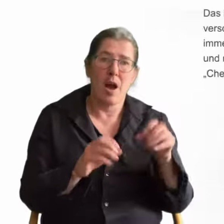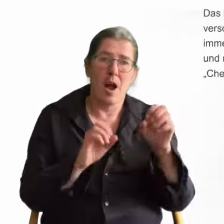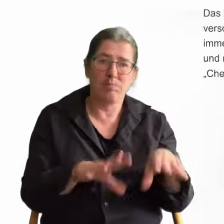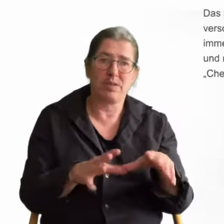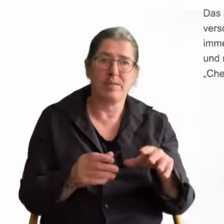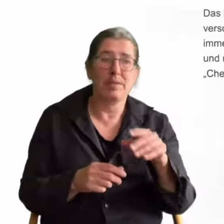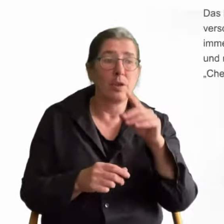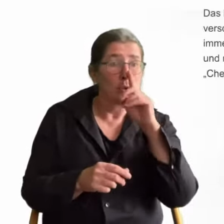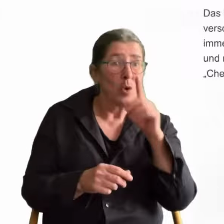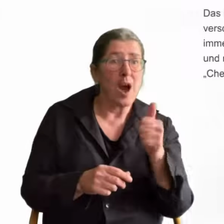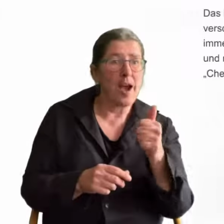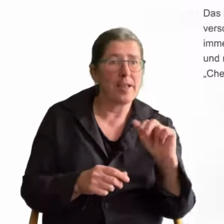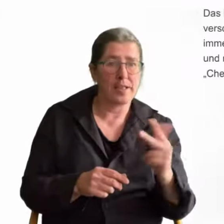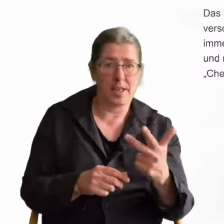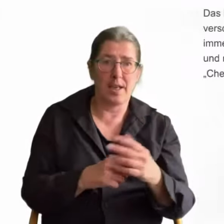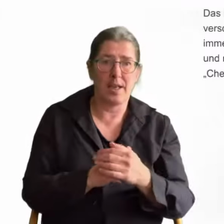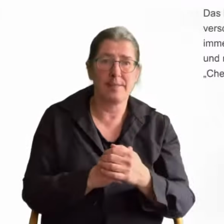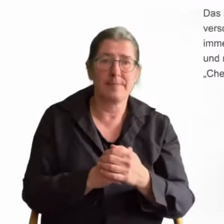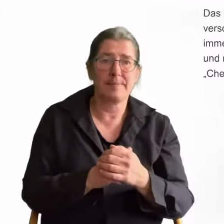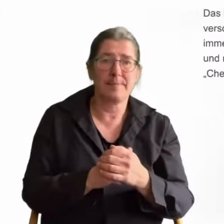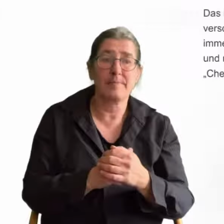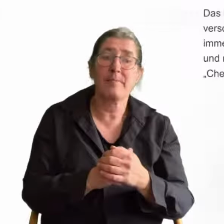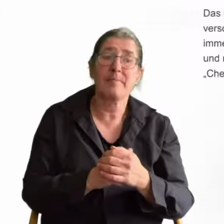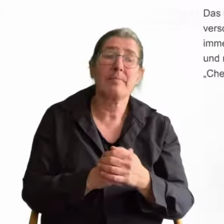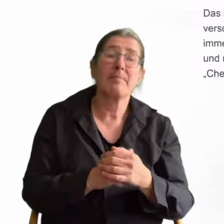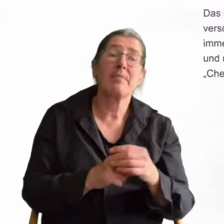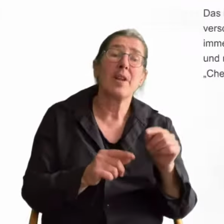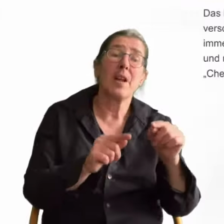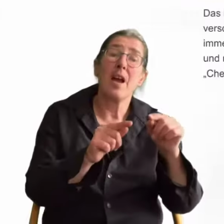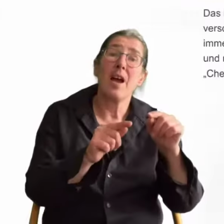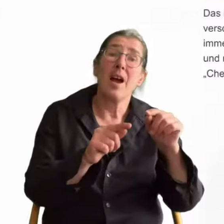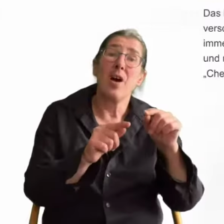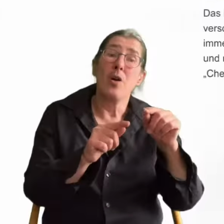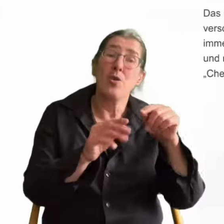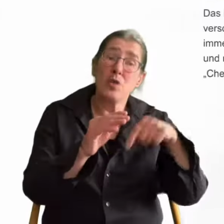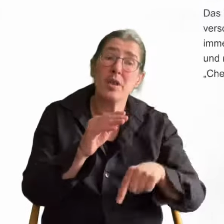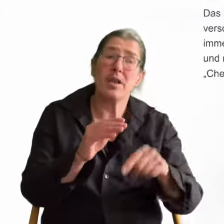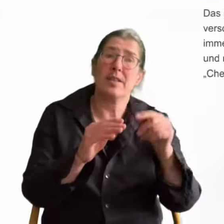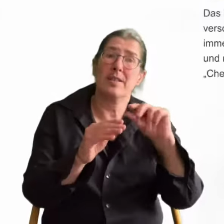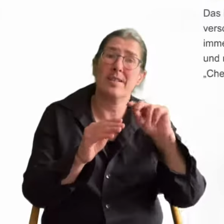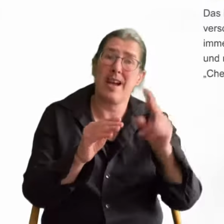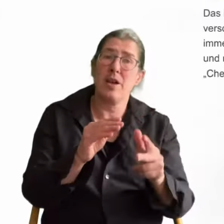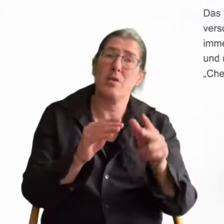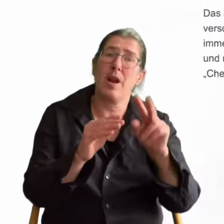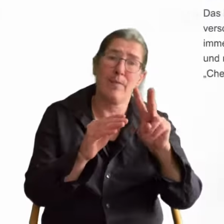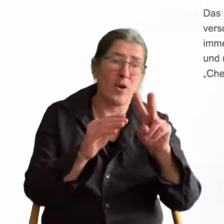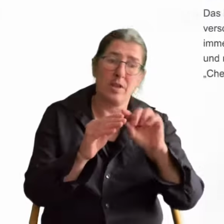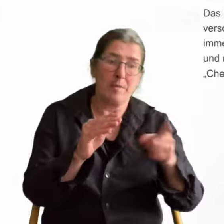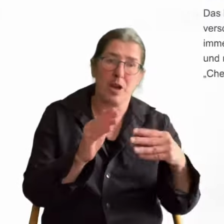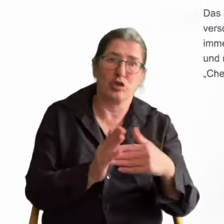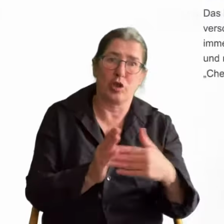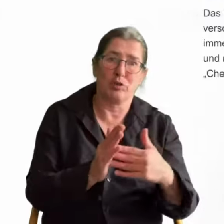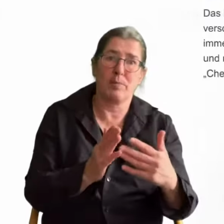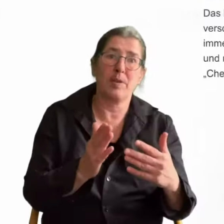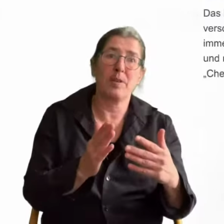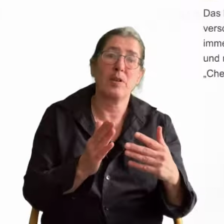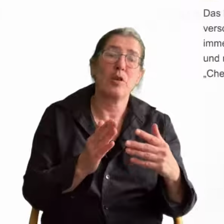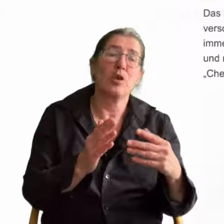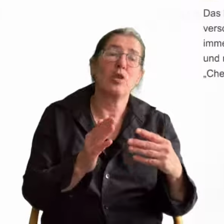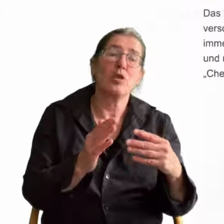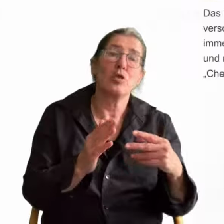also nur ein drittel aber niemand stoppte bei stromstärken unter 300 volt und stromstärken unter